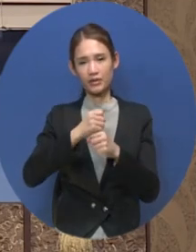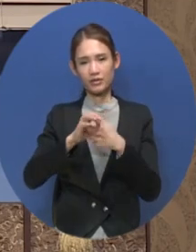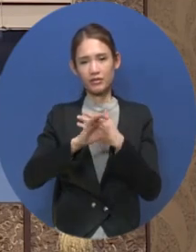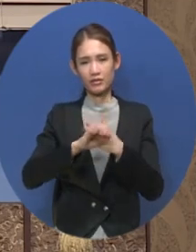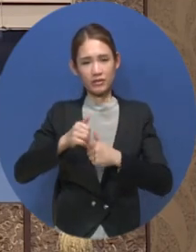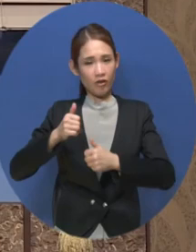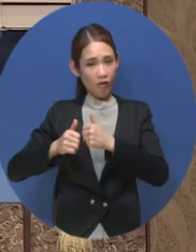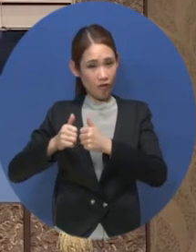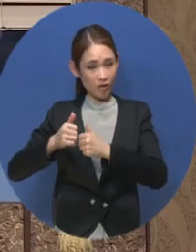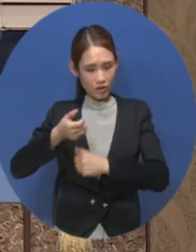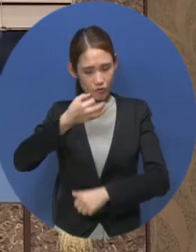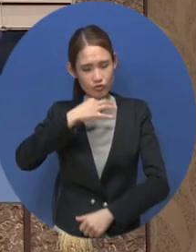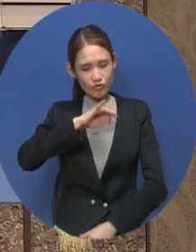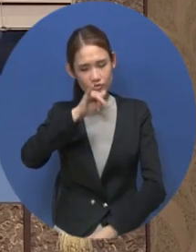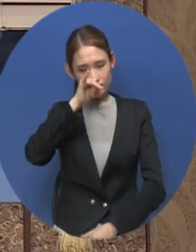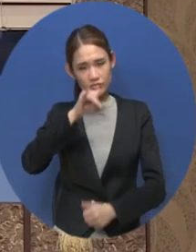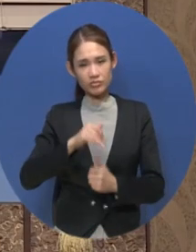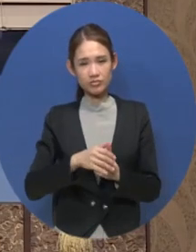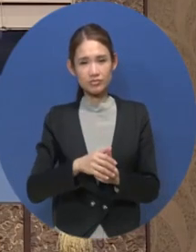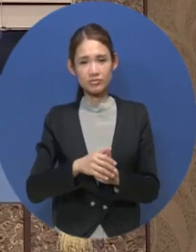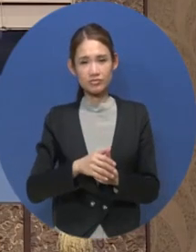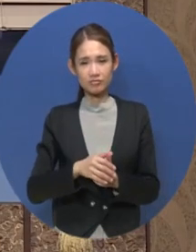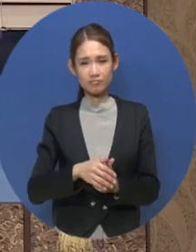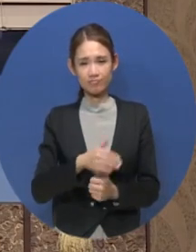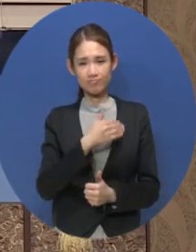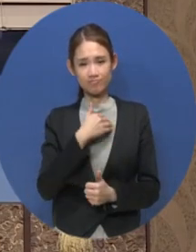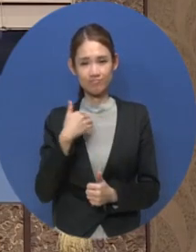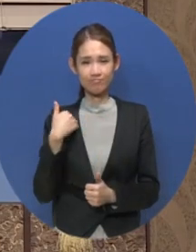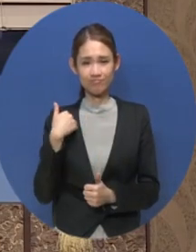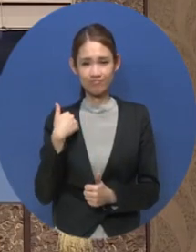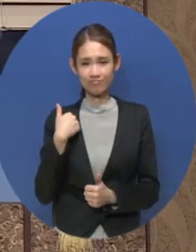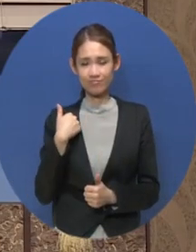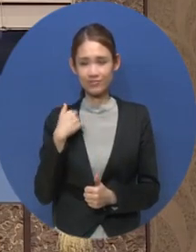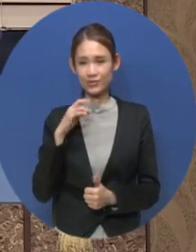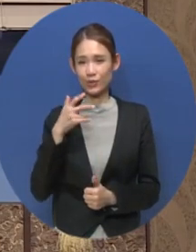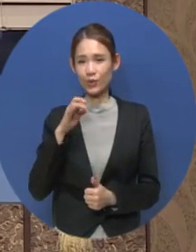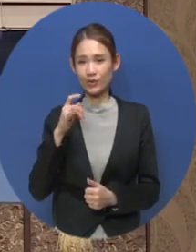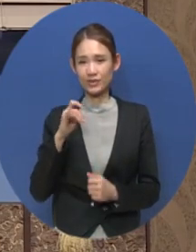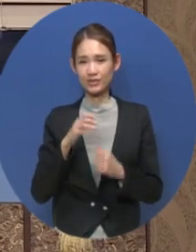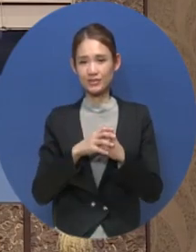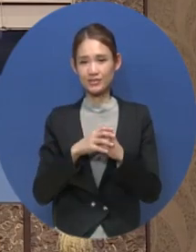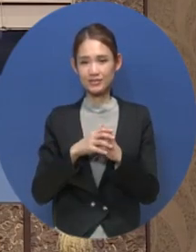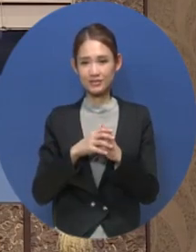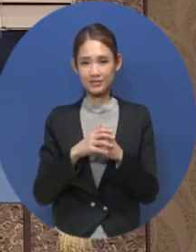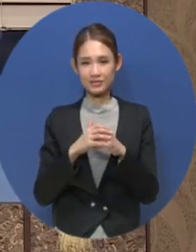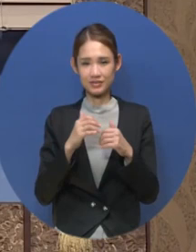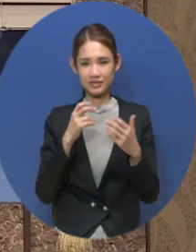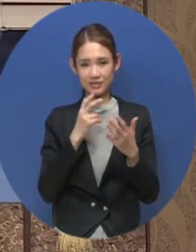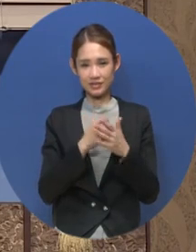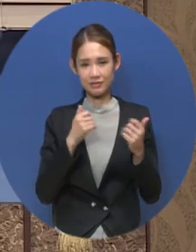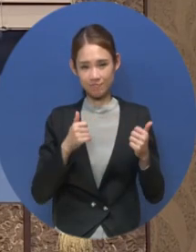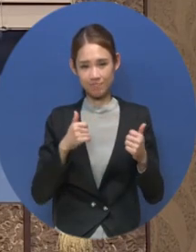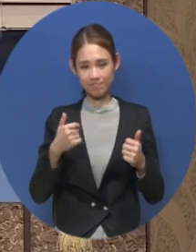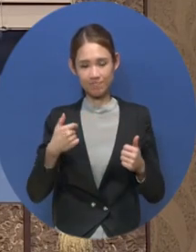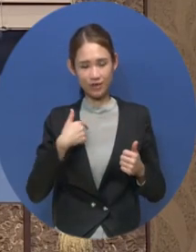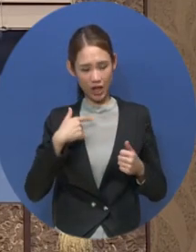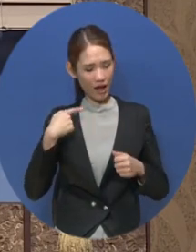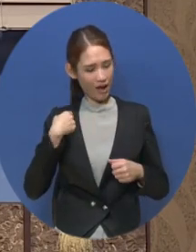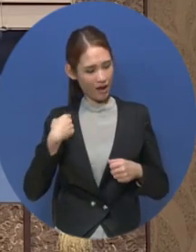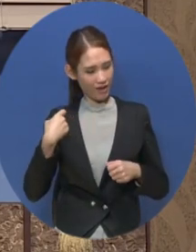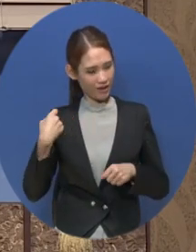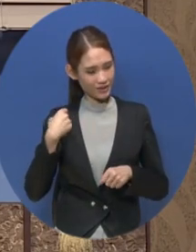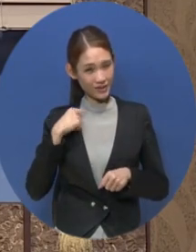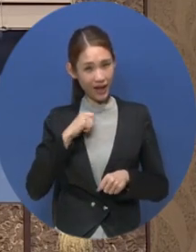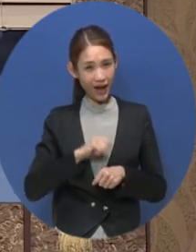때 아무래도 유리하거든요. 그렇죠. 예, 우리 네. 든든해. 그 코리아 달리 한국 분이 심판을 네, 하면 든든하죠. 아무래도 좀 뭔가 그래도 좀